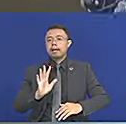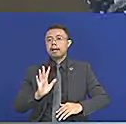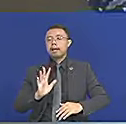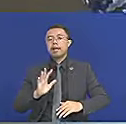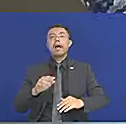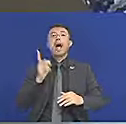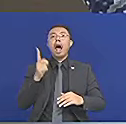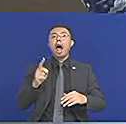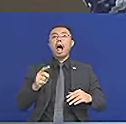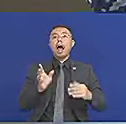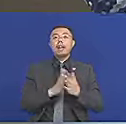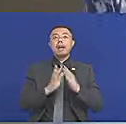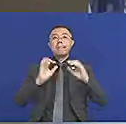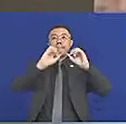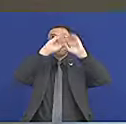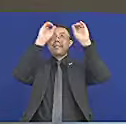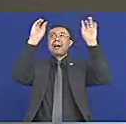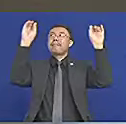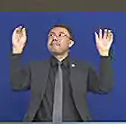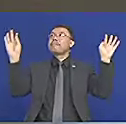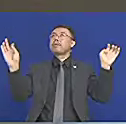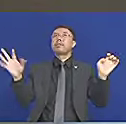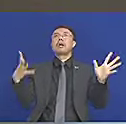galaksi yang jumlahnya triliun-triliun,